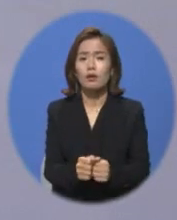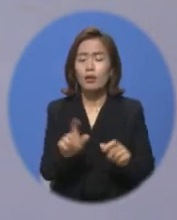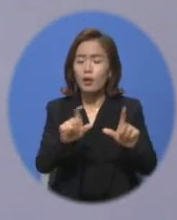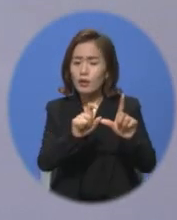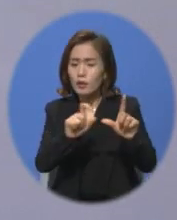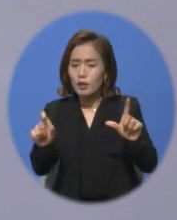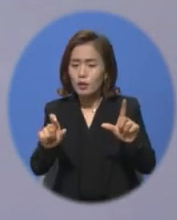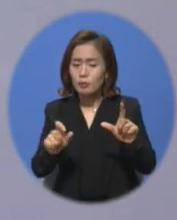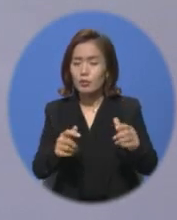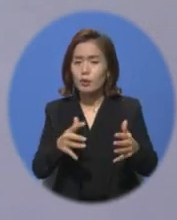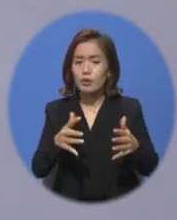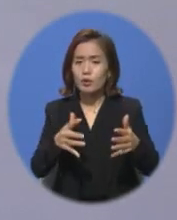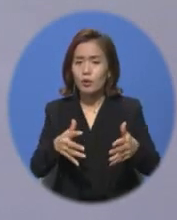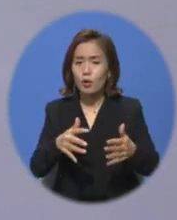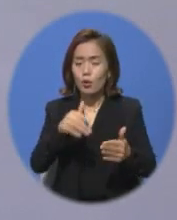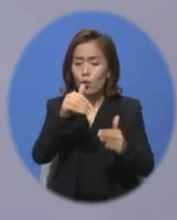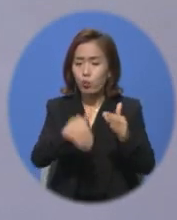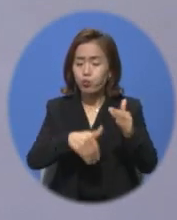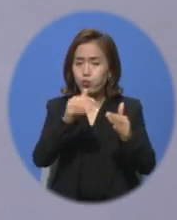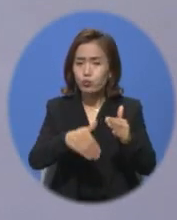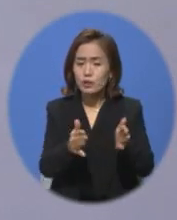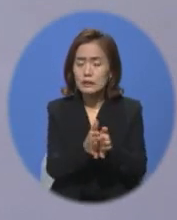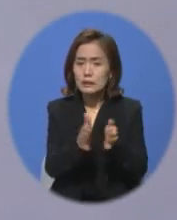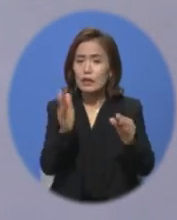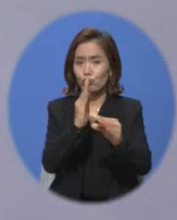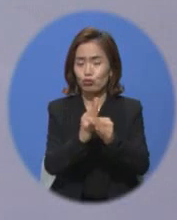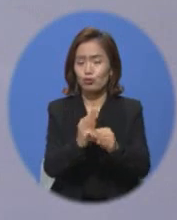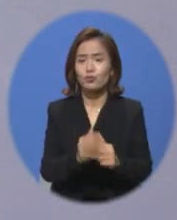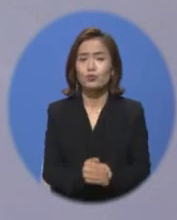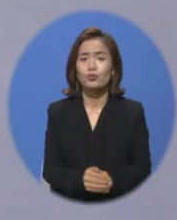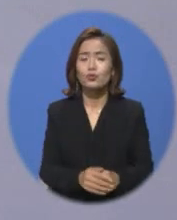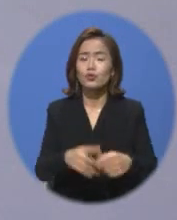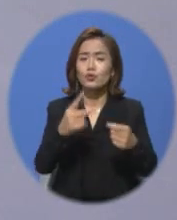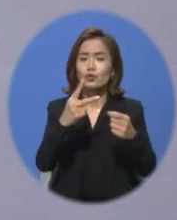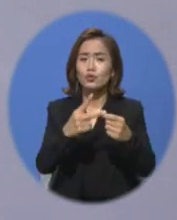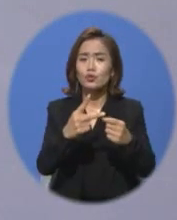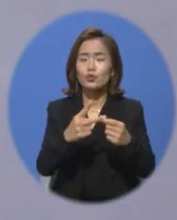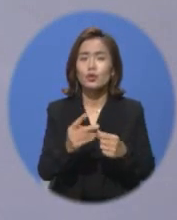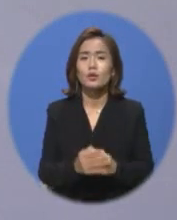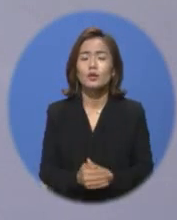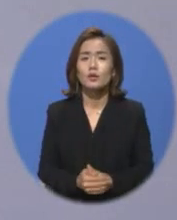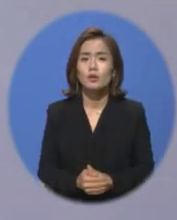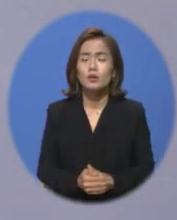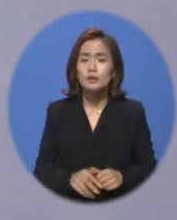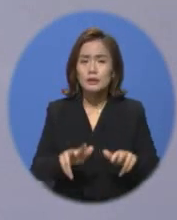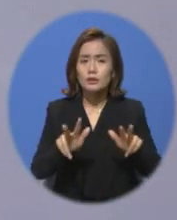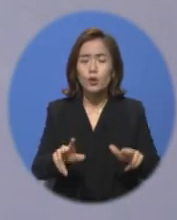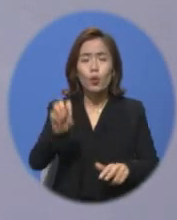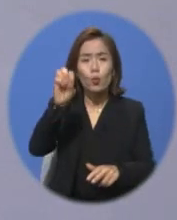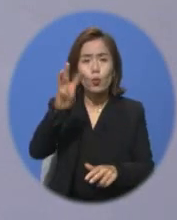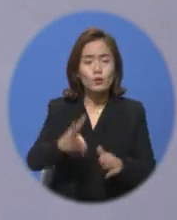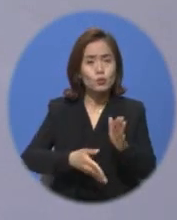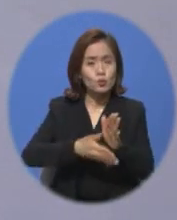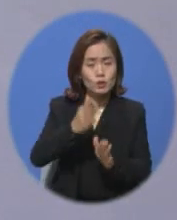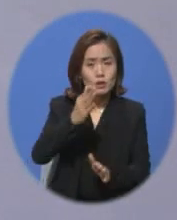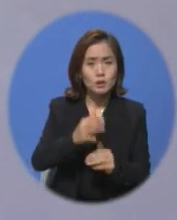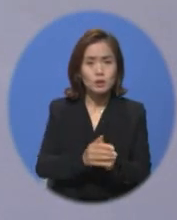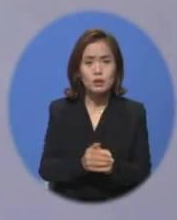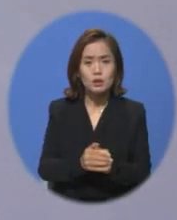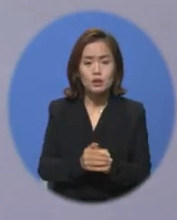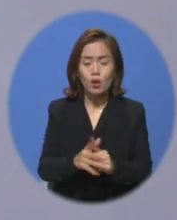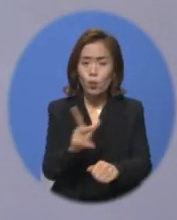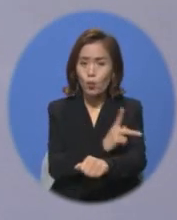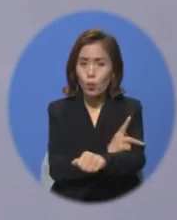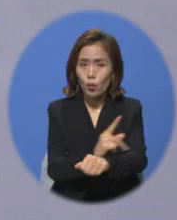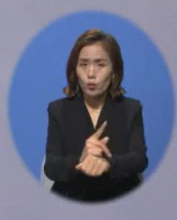이미 일부공사가 진행중임을알려드립니다.둘째,2 단계사업으로광주시와